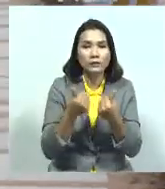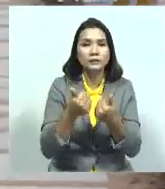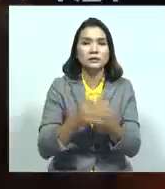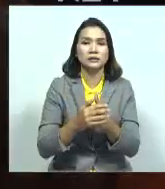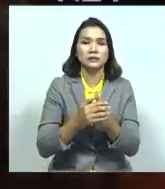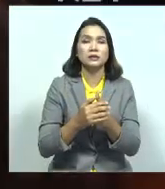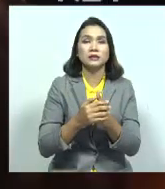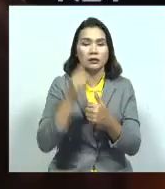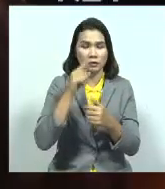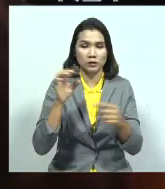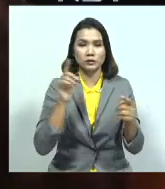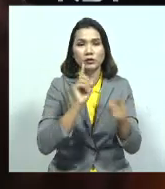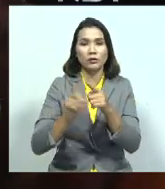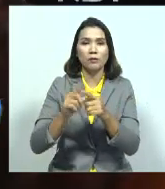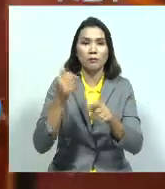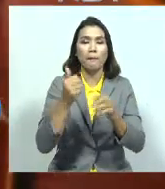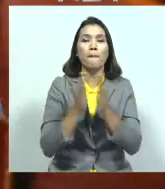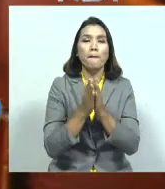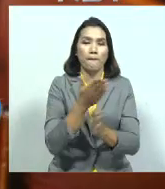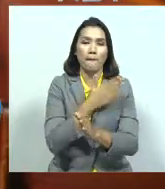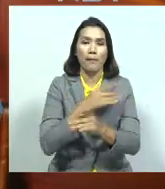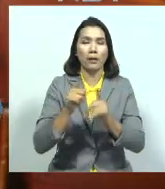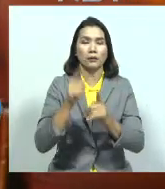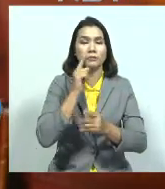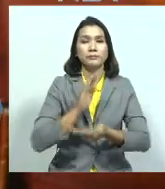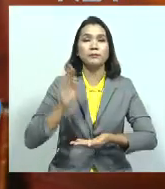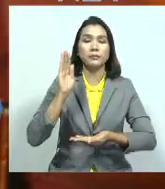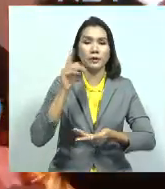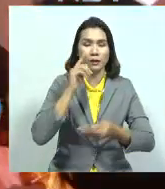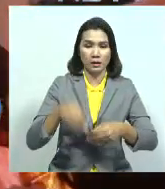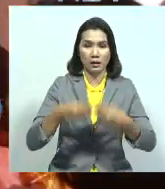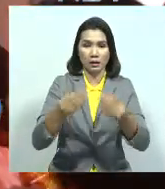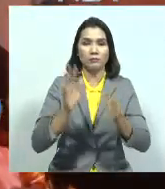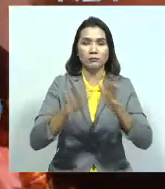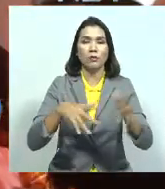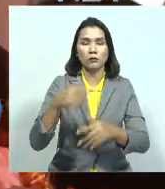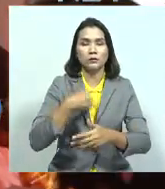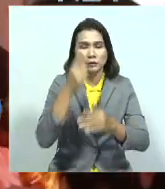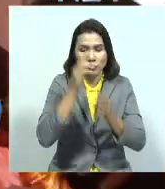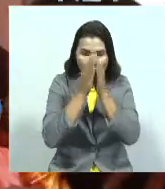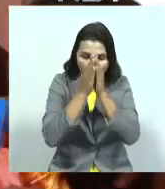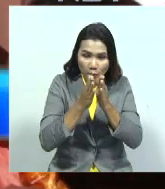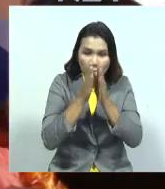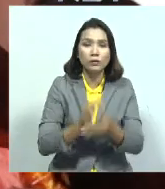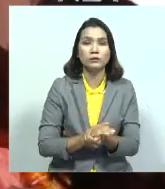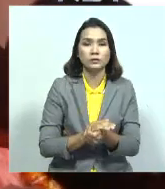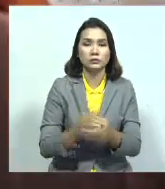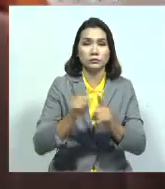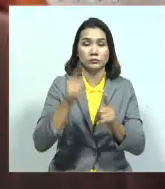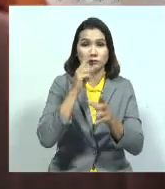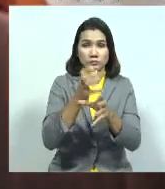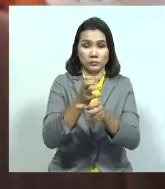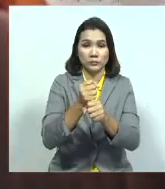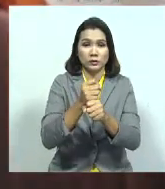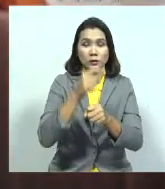พ่อภูพานคำซึ่งเป็นพระพุทธรูปปรางประทานพรที่ชาวบ้านนั้นให้ความเลื่อมใสศรัทธาประดิษฐ